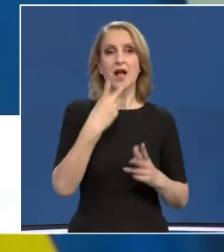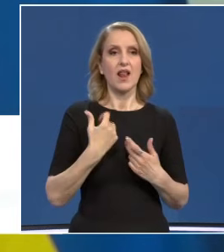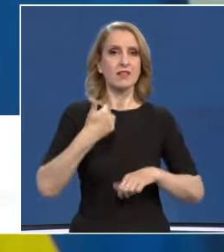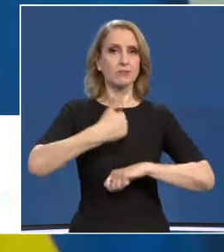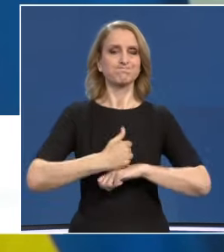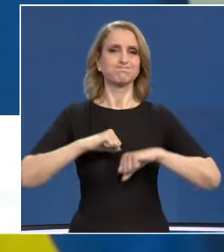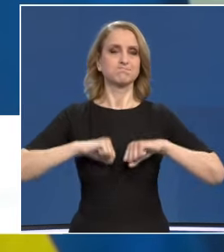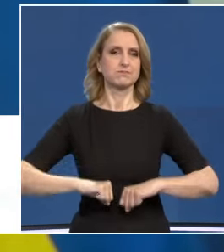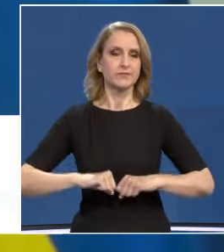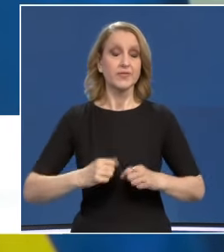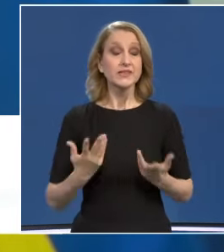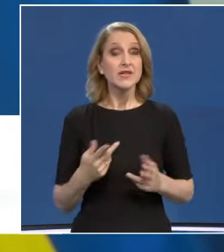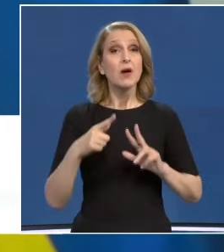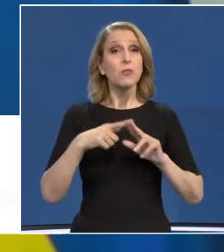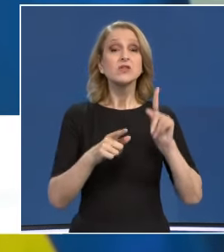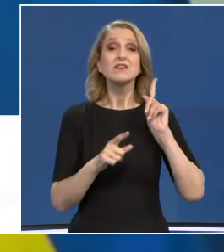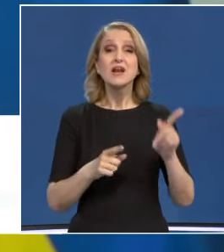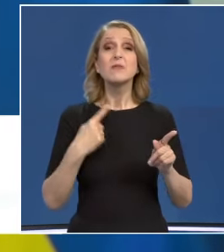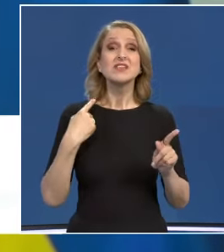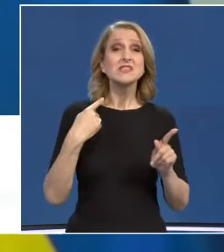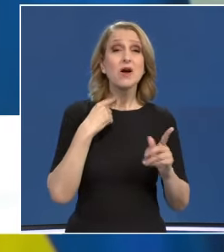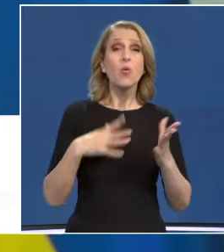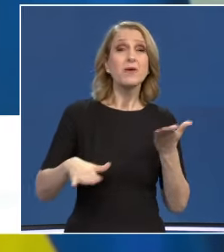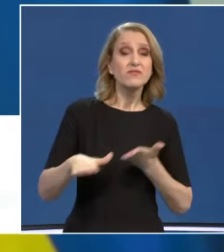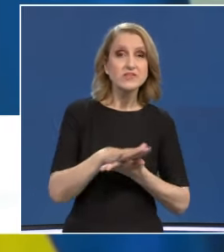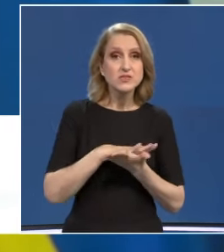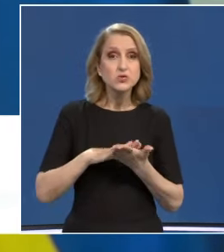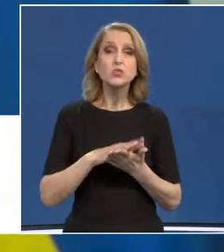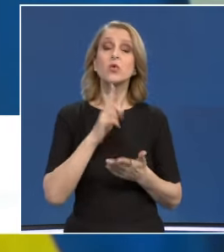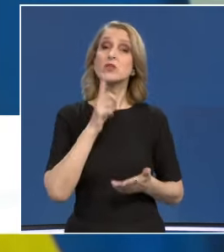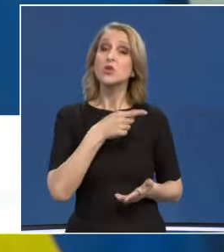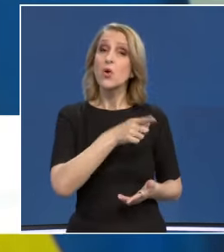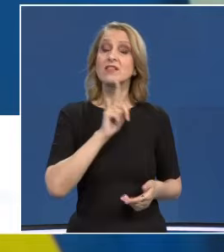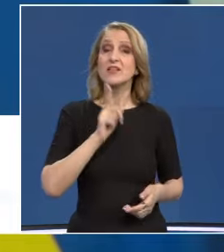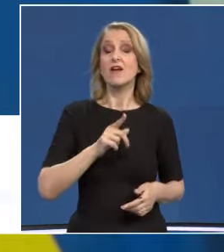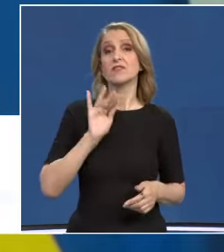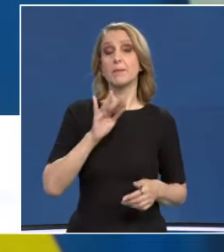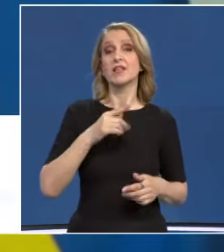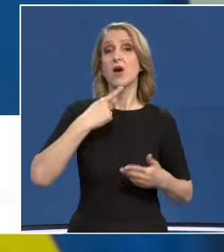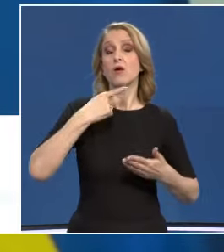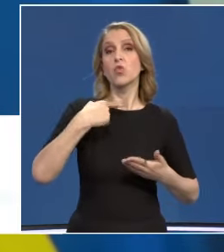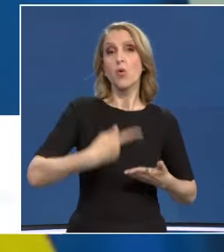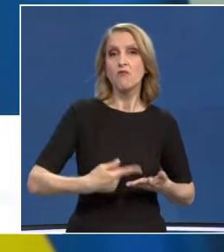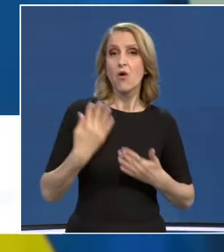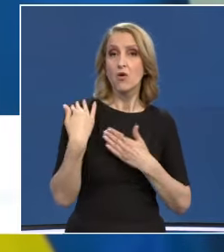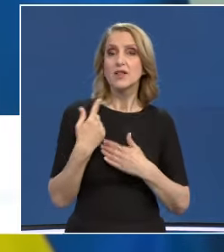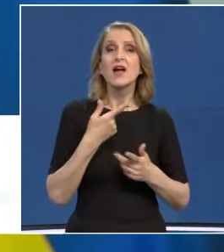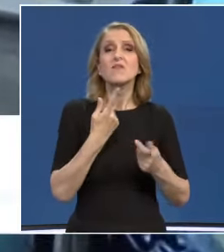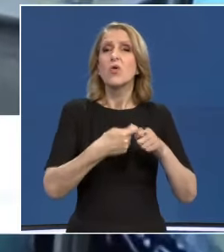да запазва нищо. Путин трябва да загуби всичко и трябва да бъде подведен под отговорност за това, което е